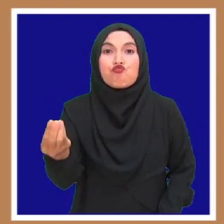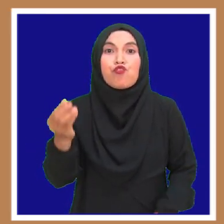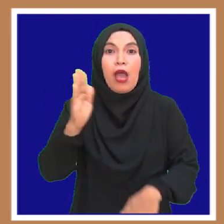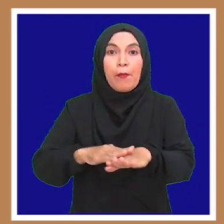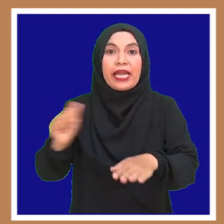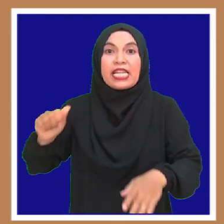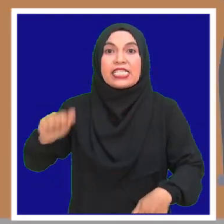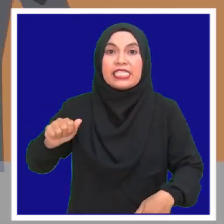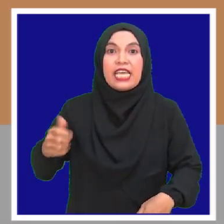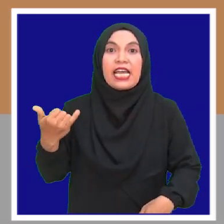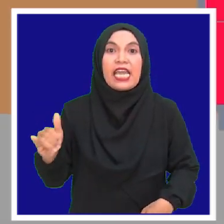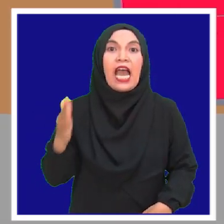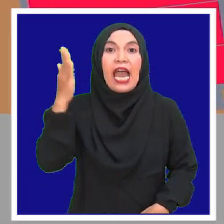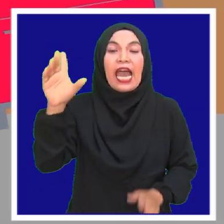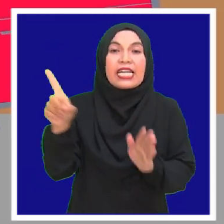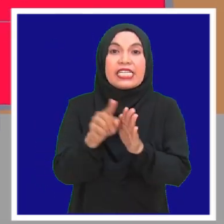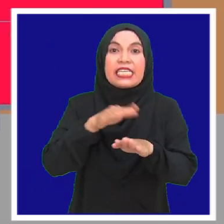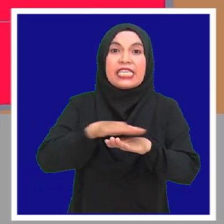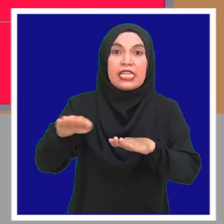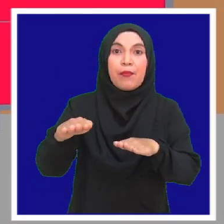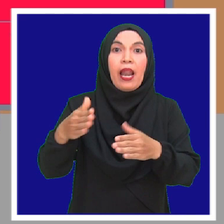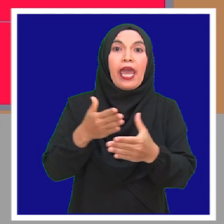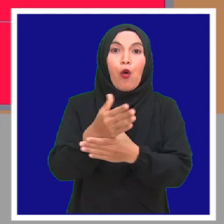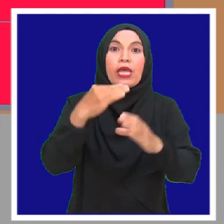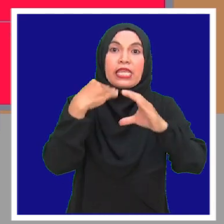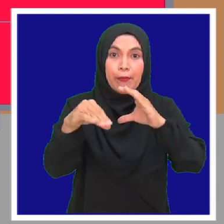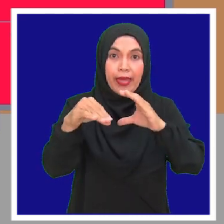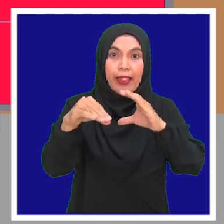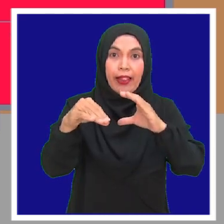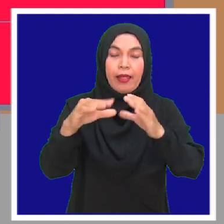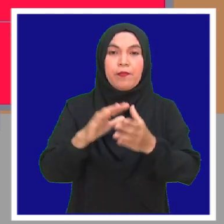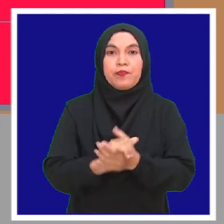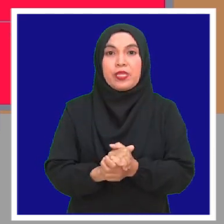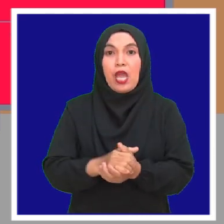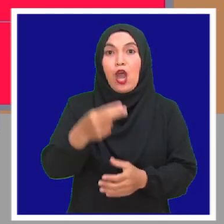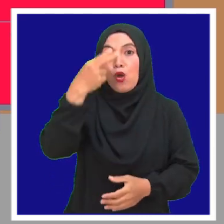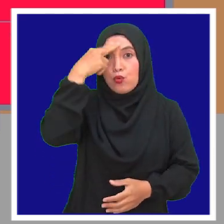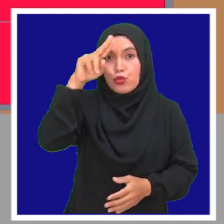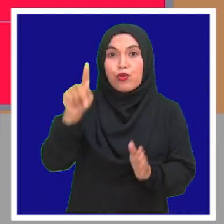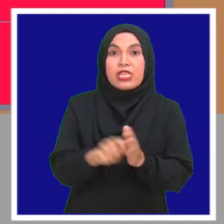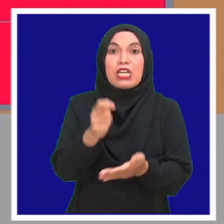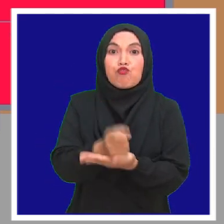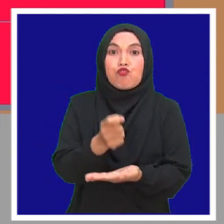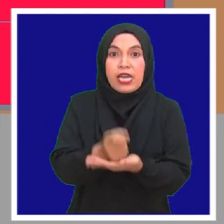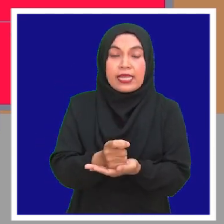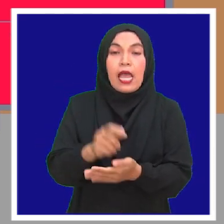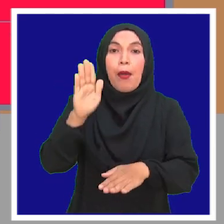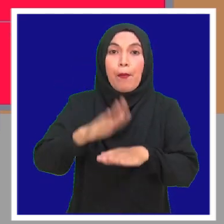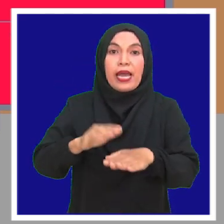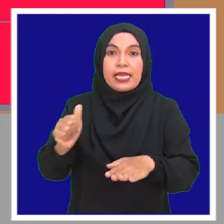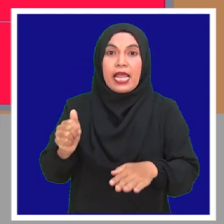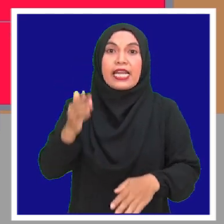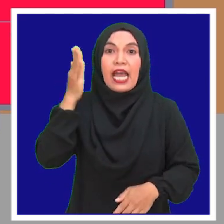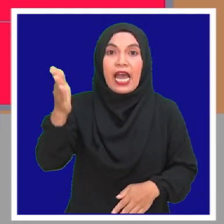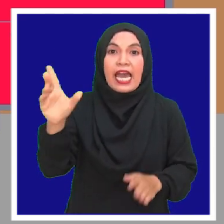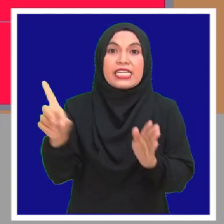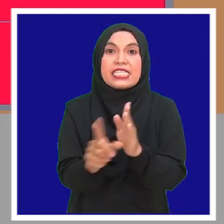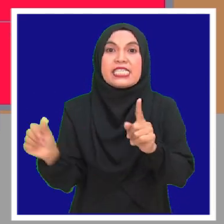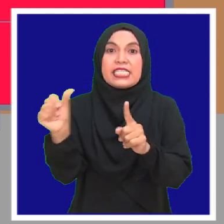ngan ukur kedah ngantosan surat panggilan pengadilan dikirimkeun ngalangkungan email anu parantos